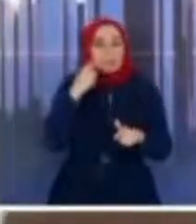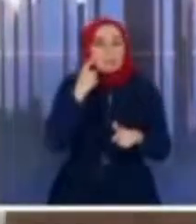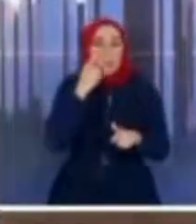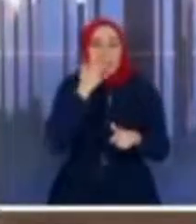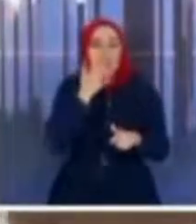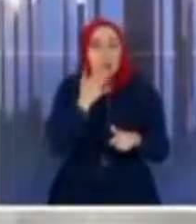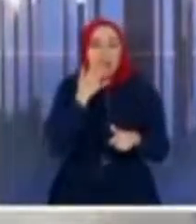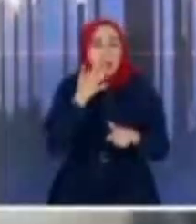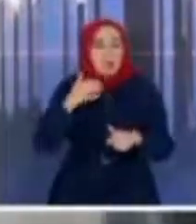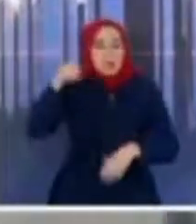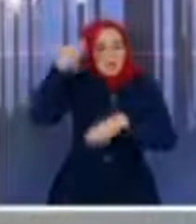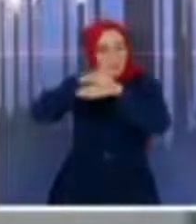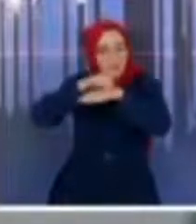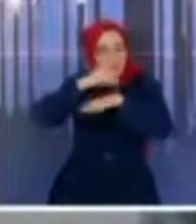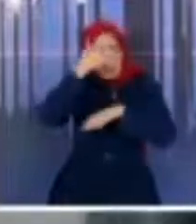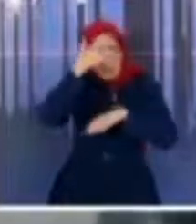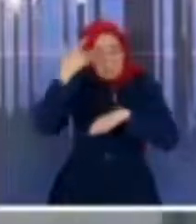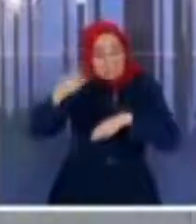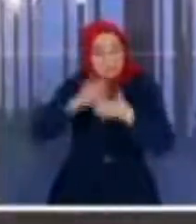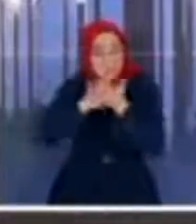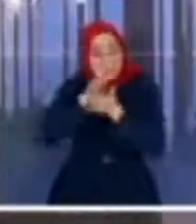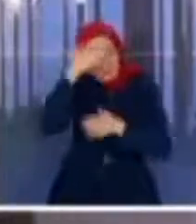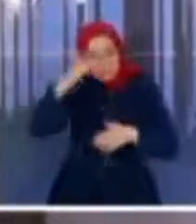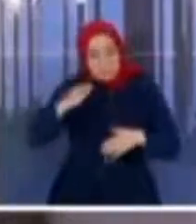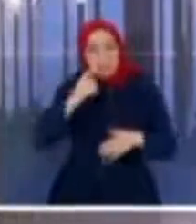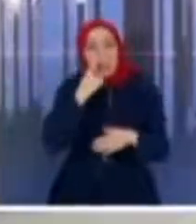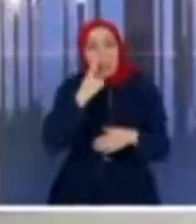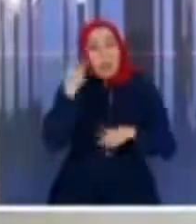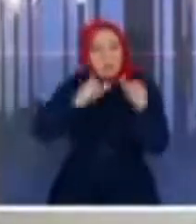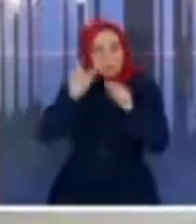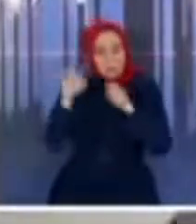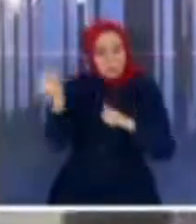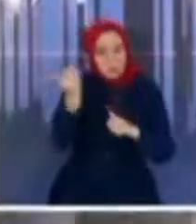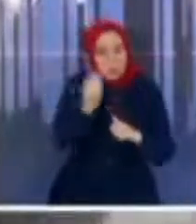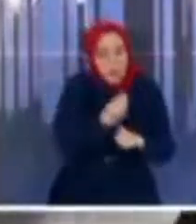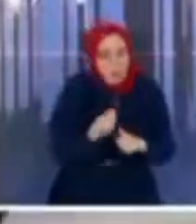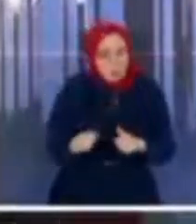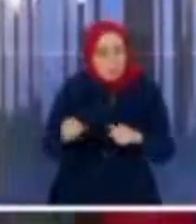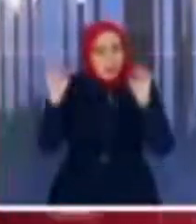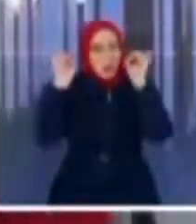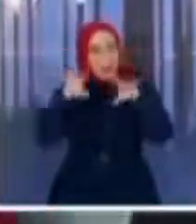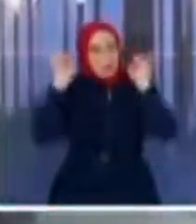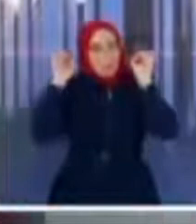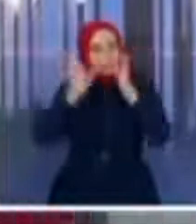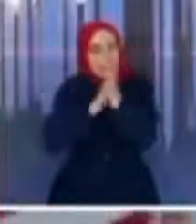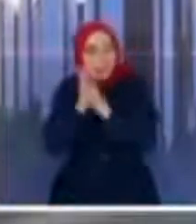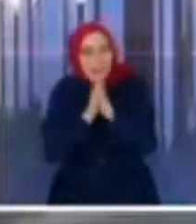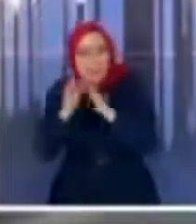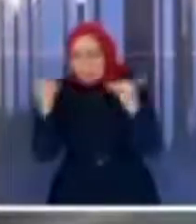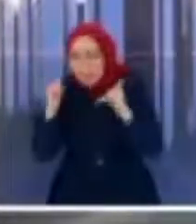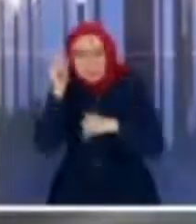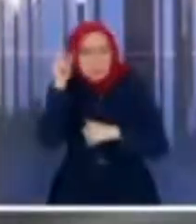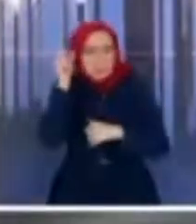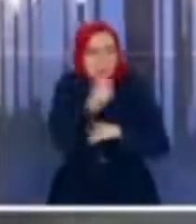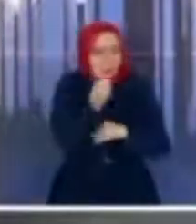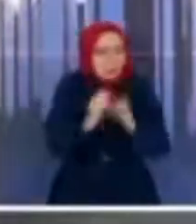في السير. الصغيرات تفاعلوا معنا برشا بالحق، كيف نحكي لكم طريقة التفاعل متاع الصغار والذكاء اللي شفناه في